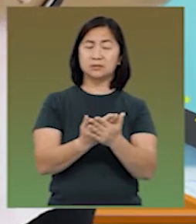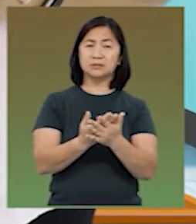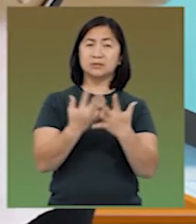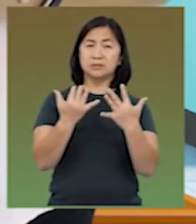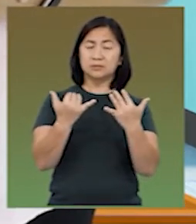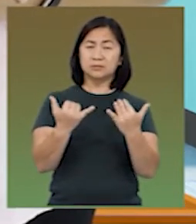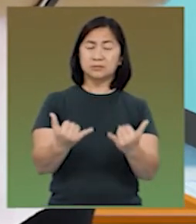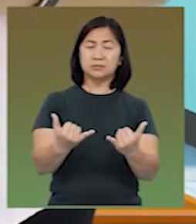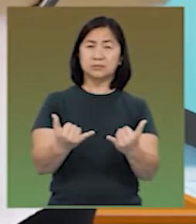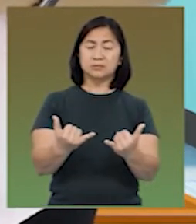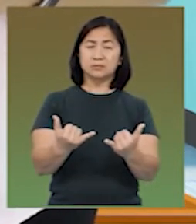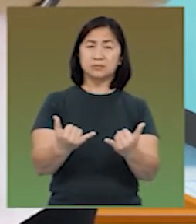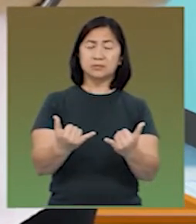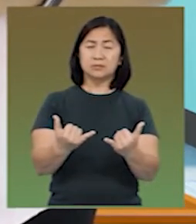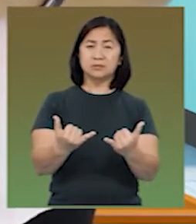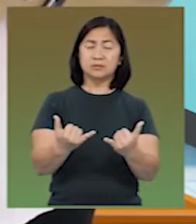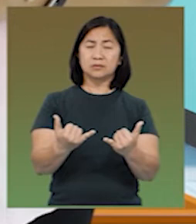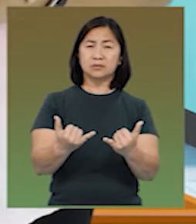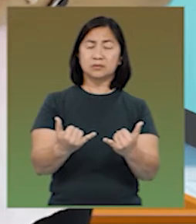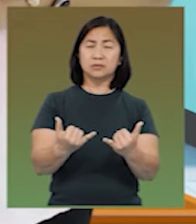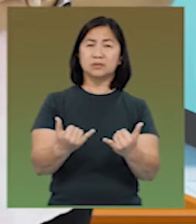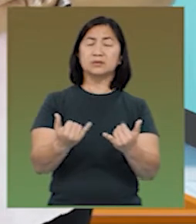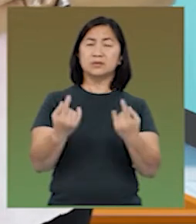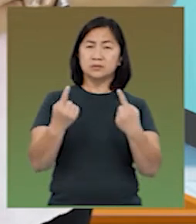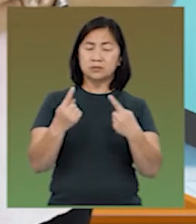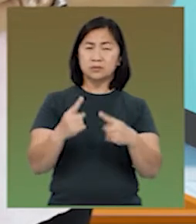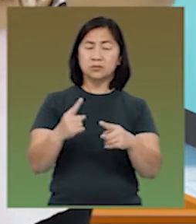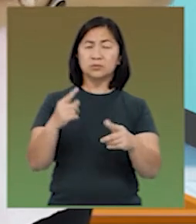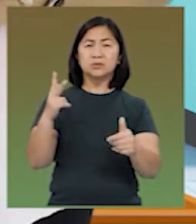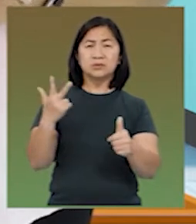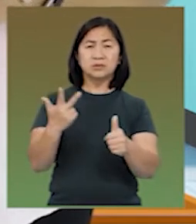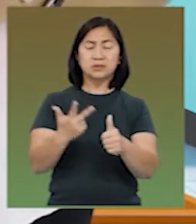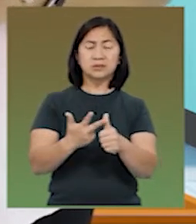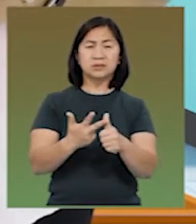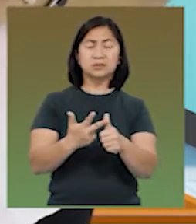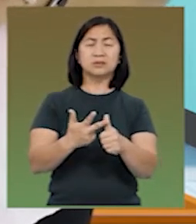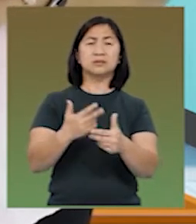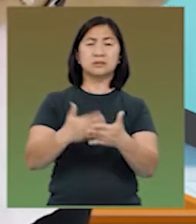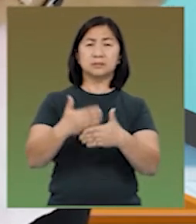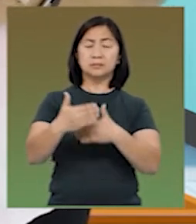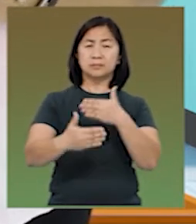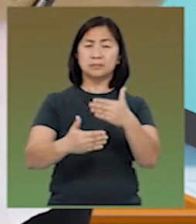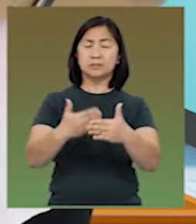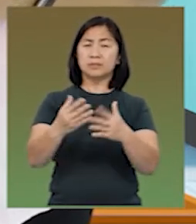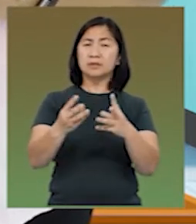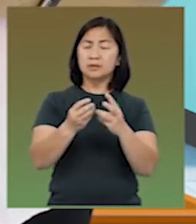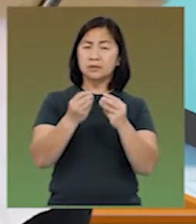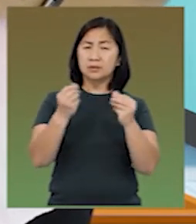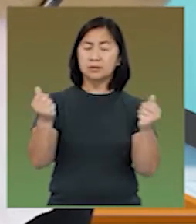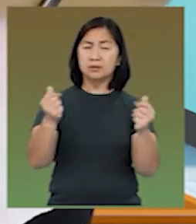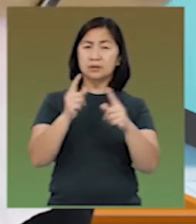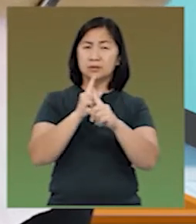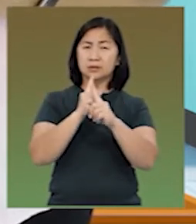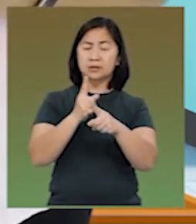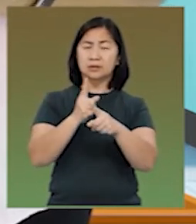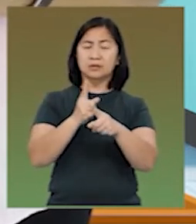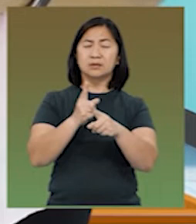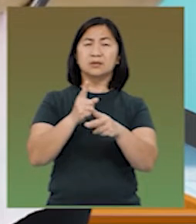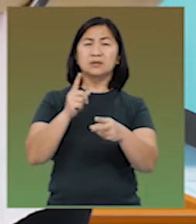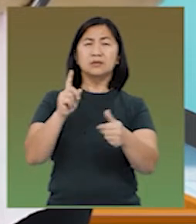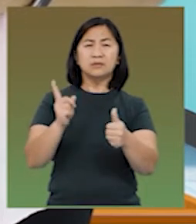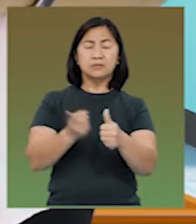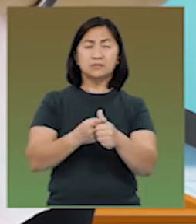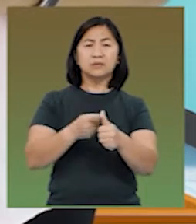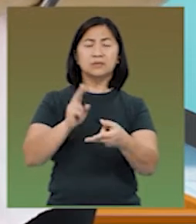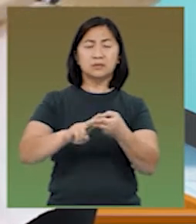Great job! Ngayon, let's proceed to the third step, ang solve. Sagutin na ang